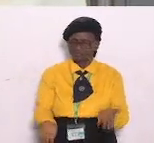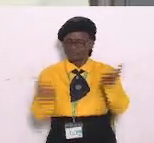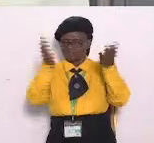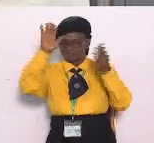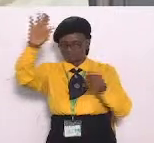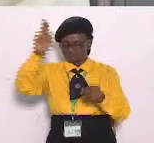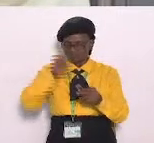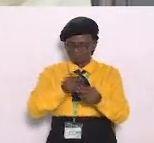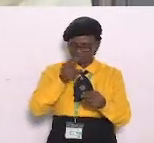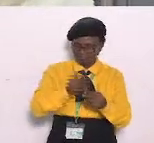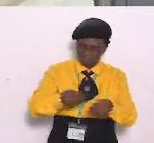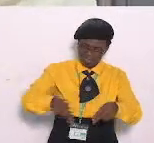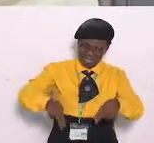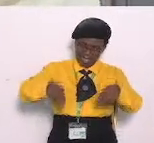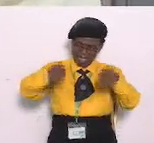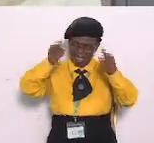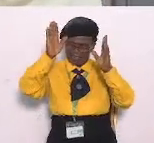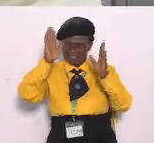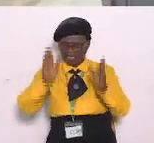haut